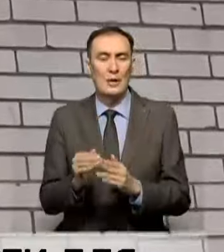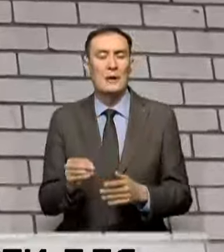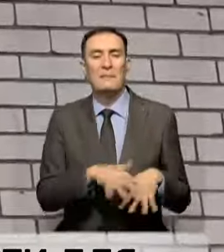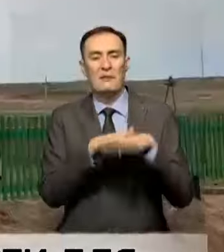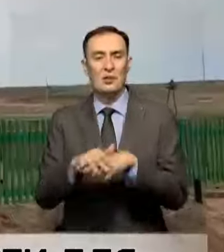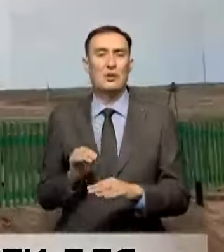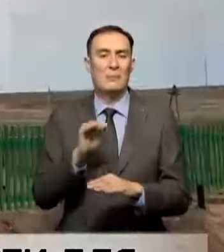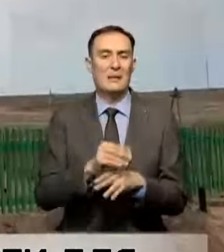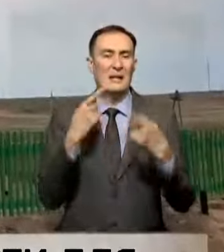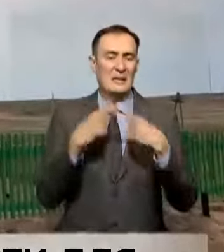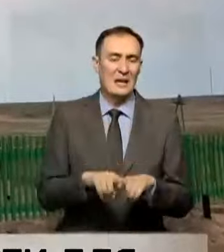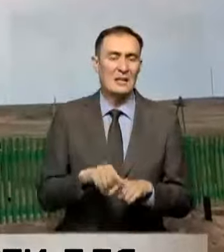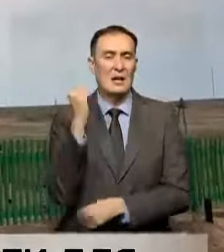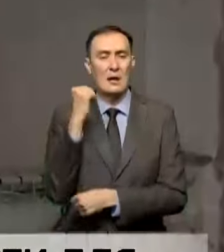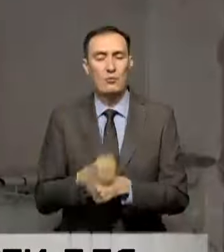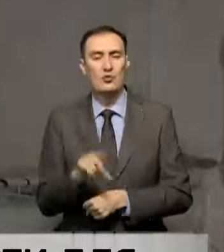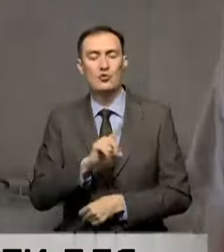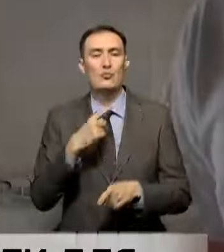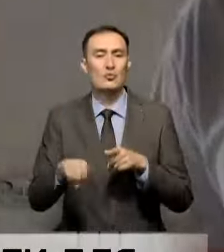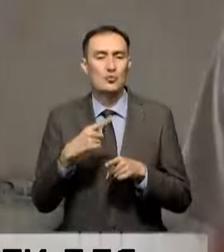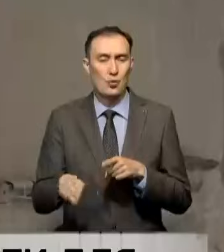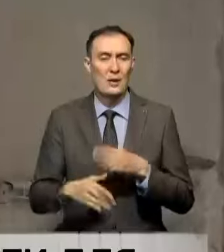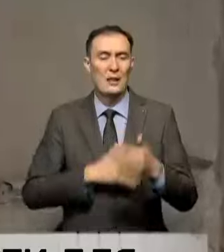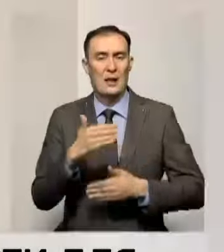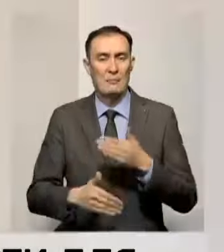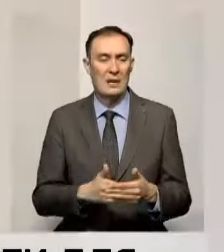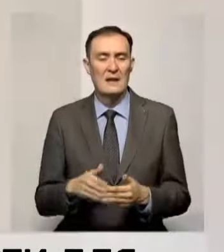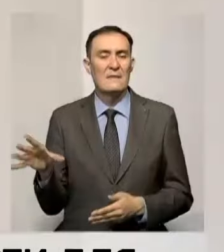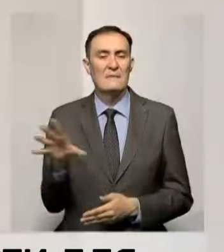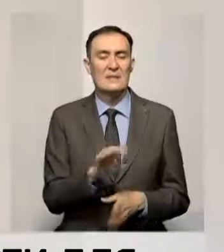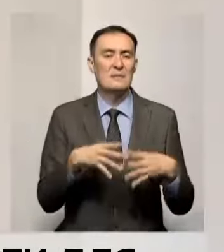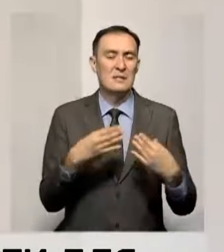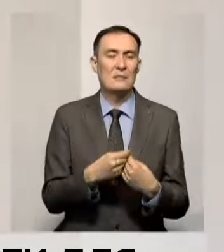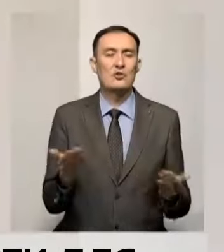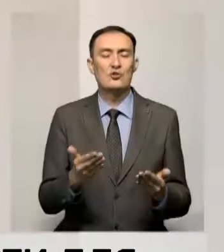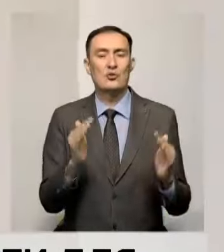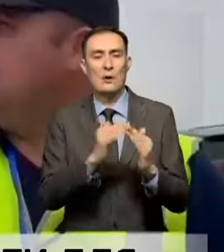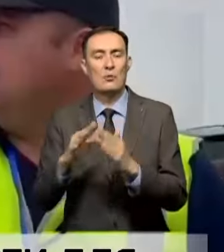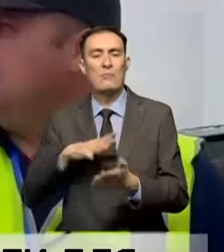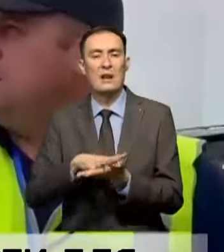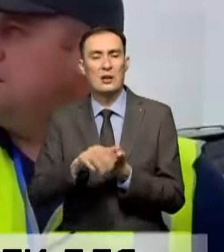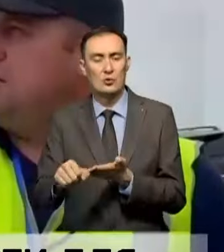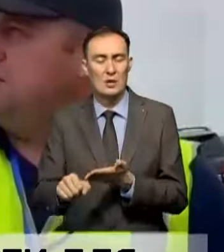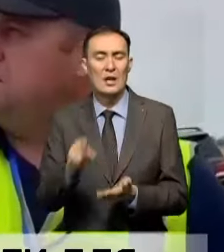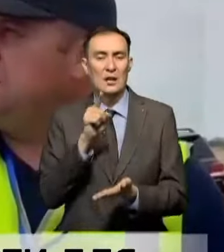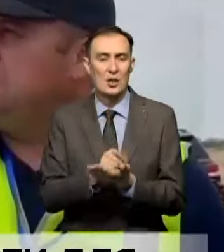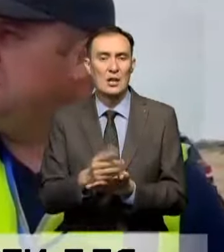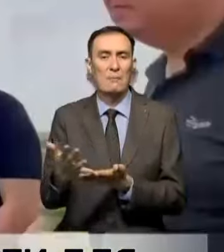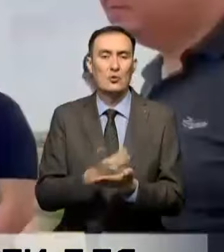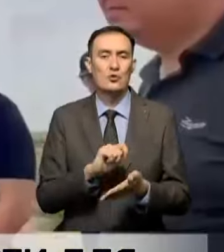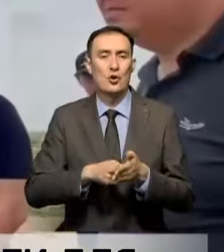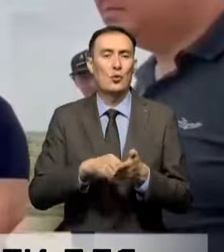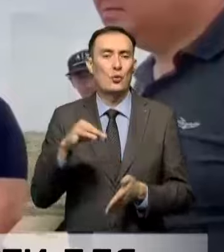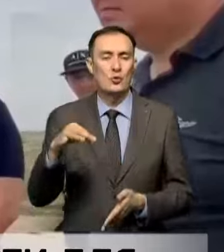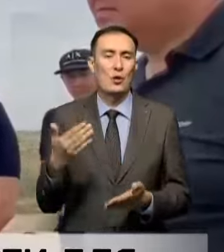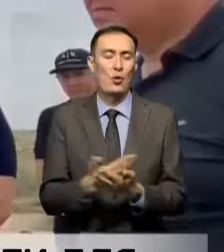Привлечены дополнительная техника и рабочие, чтобы ускорить темпы. Все семьи, чье жилье было разрушено, нарушена стихия, должны получить ключи от